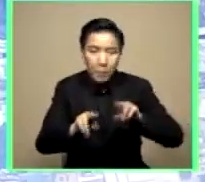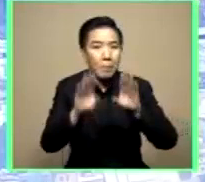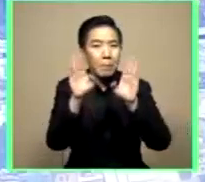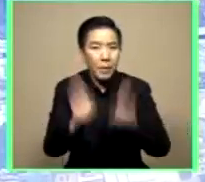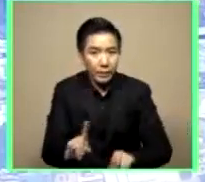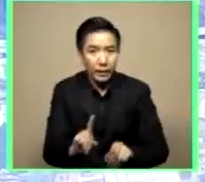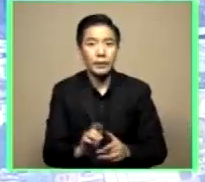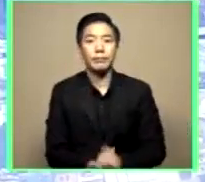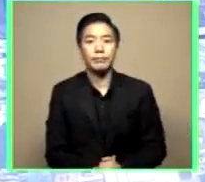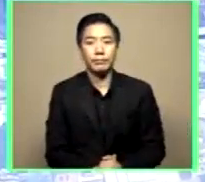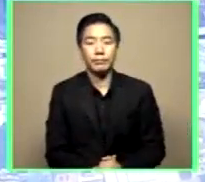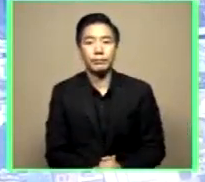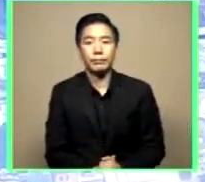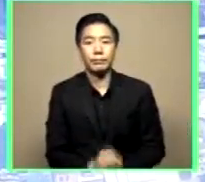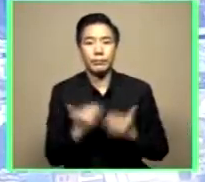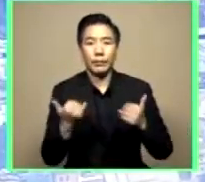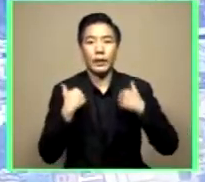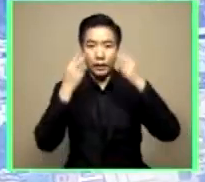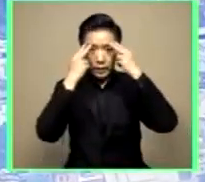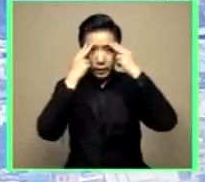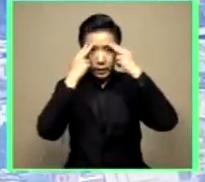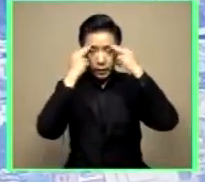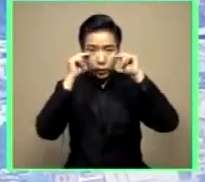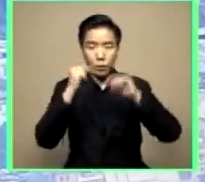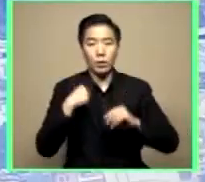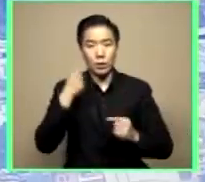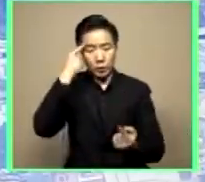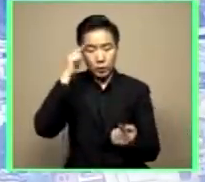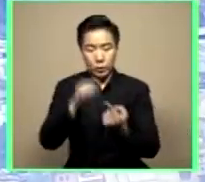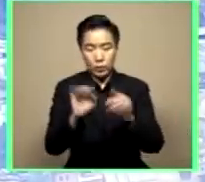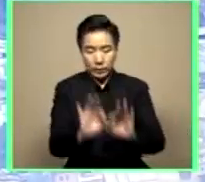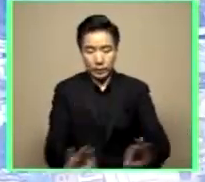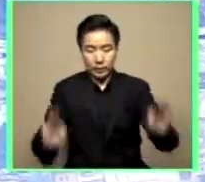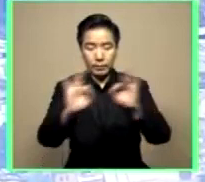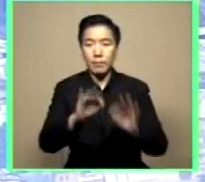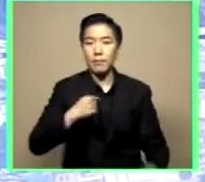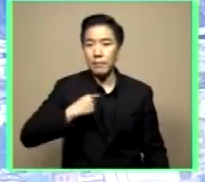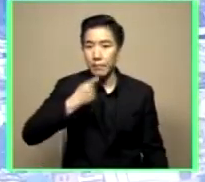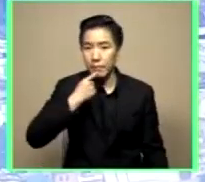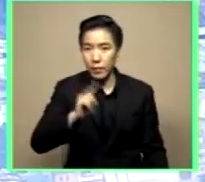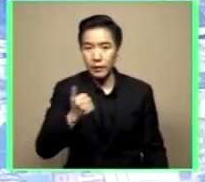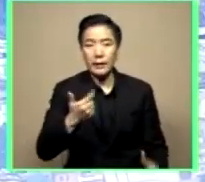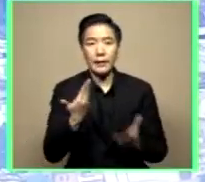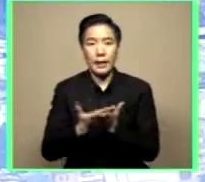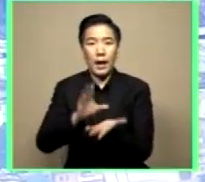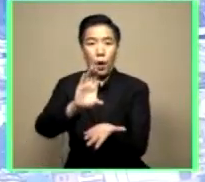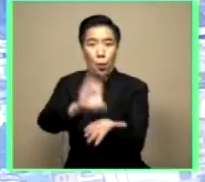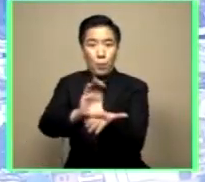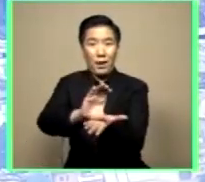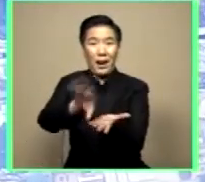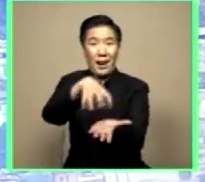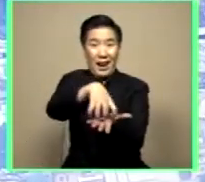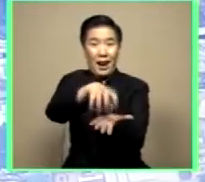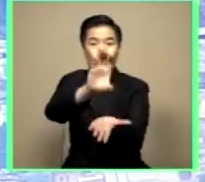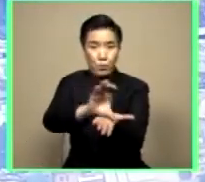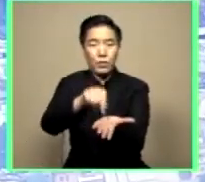ะครับท่านนายกรัฐมนตรีให้ความสำคัญเรื่องนี้มากท่านบอกว่าการจัดสรรงบกลางเนี่ยที่ส